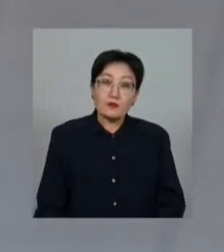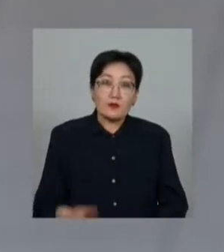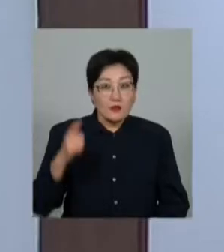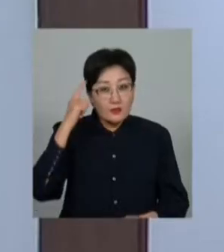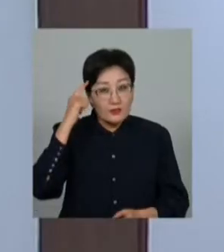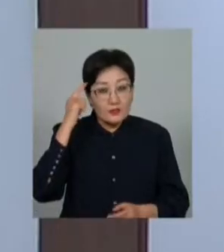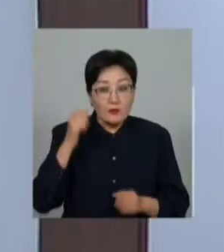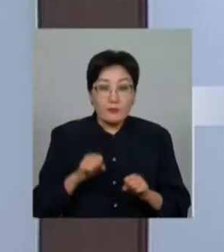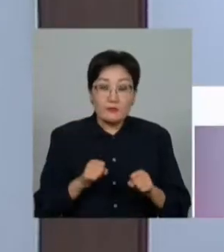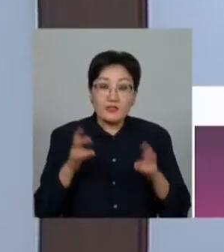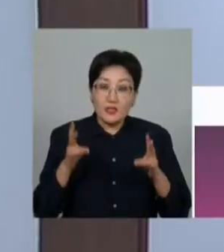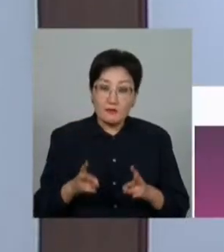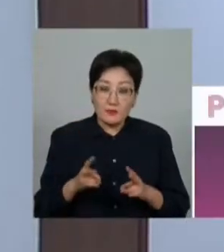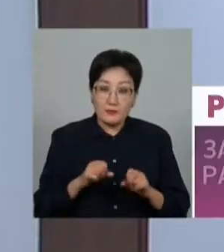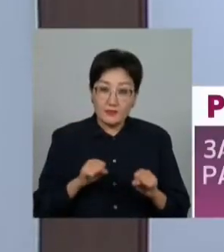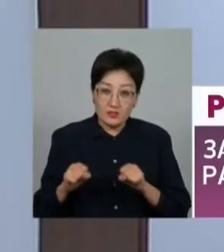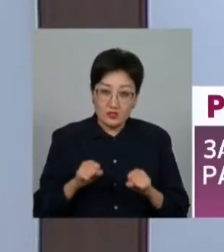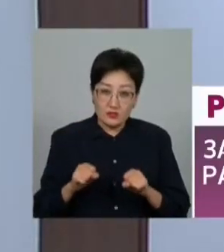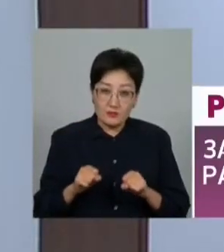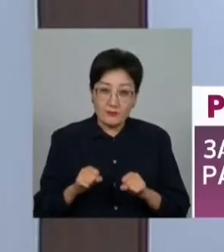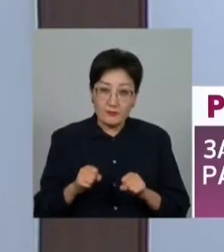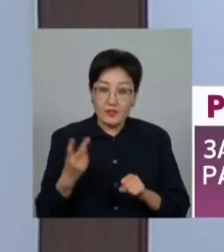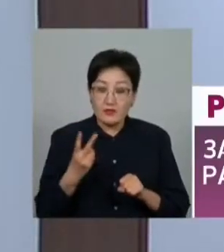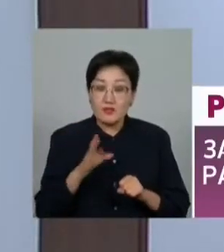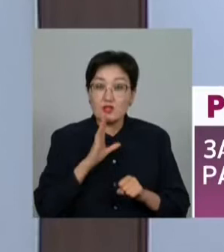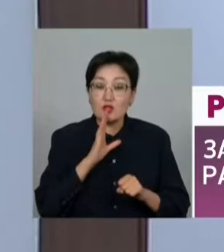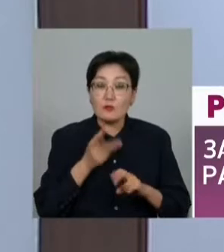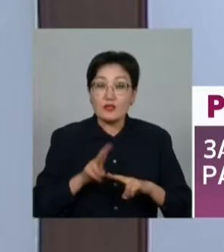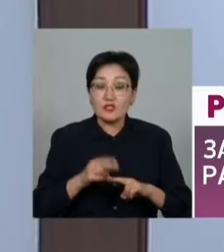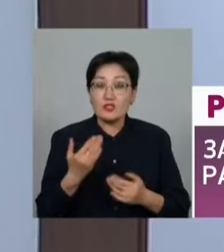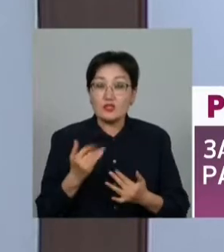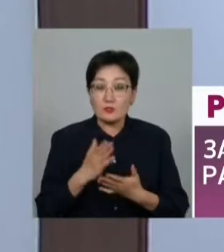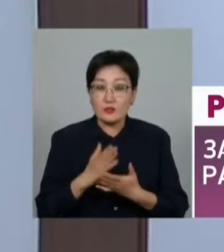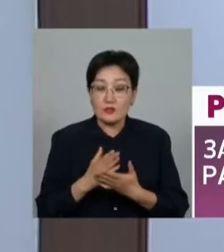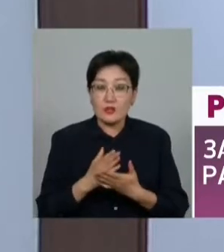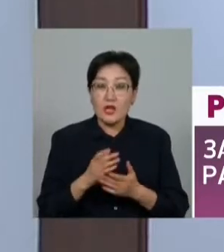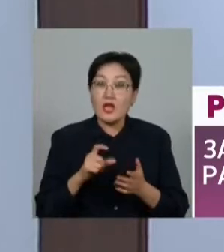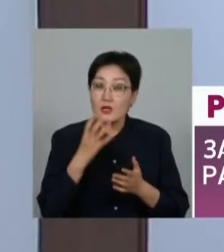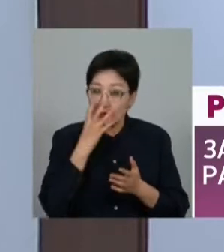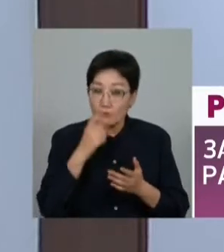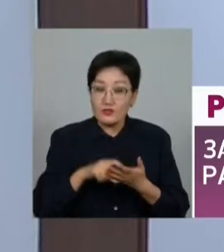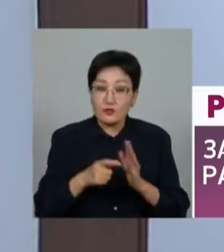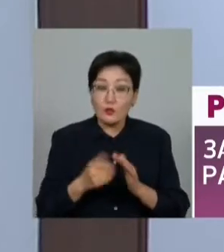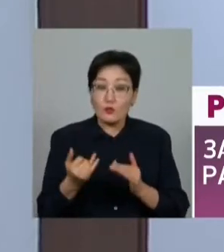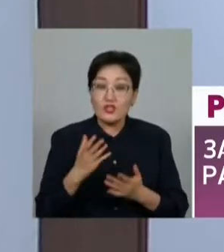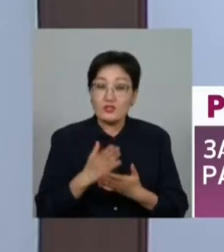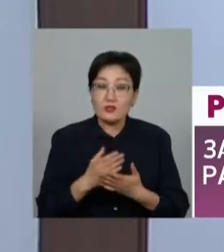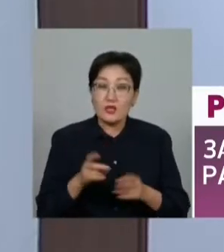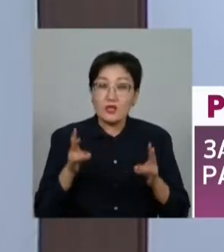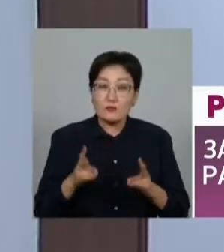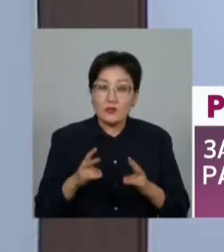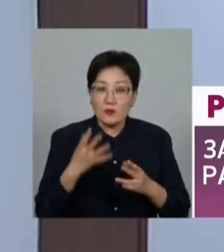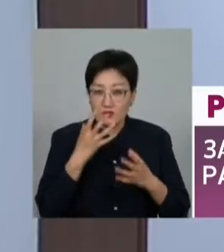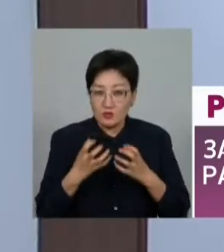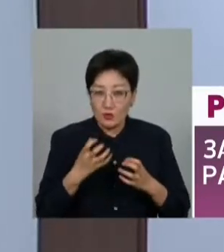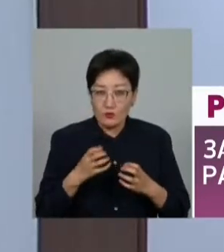ветрам вот и у обеих девочек который час на хате на своим своим отделение у них есть травмы пасибо за них